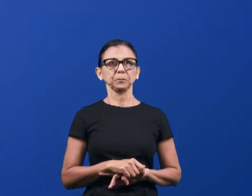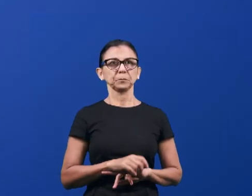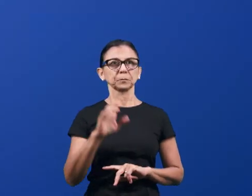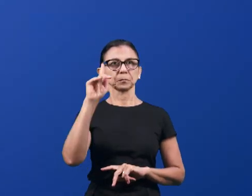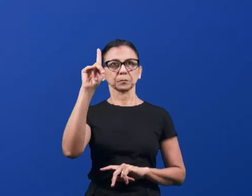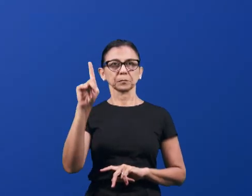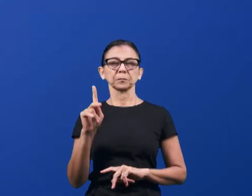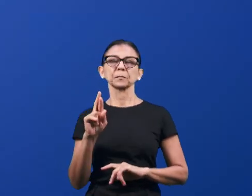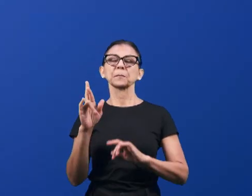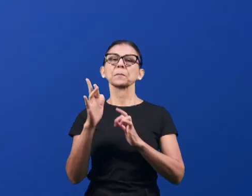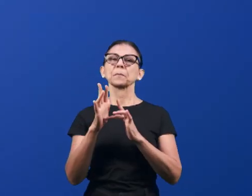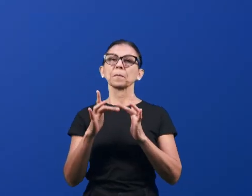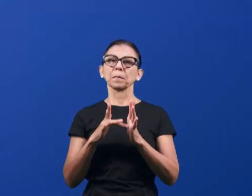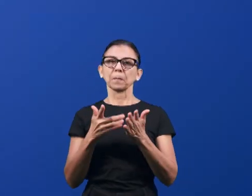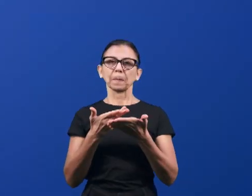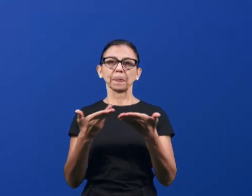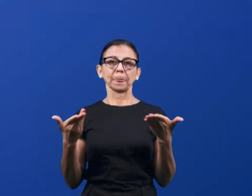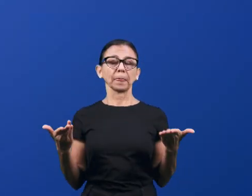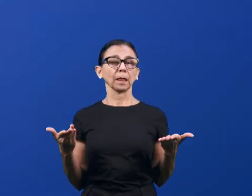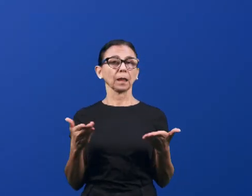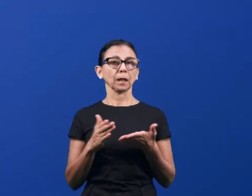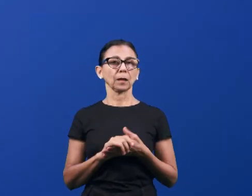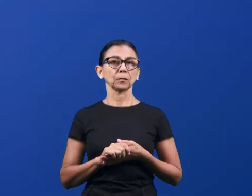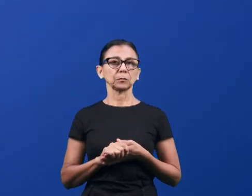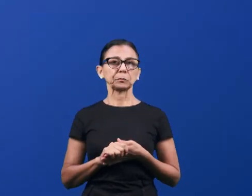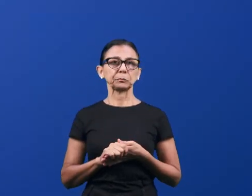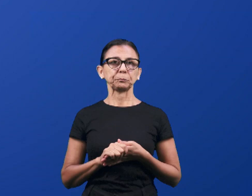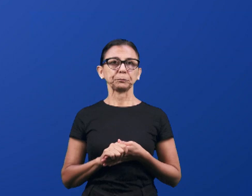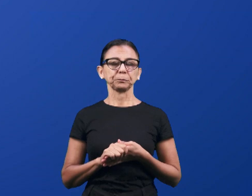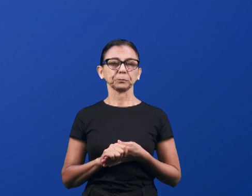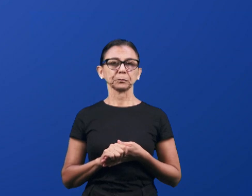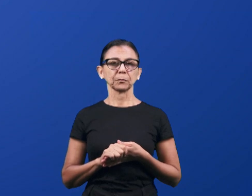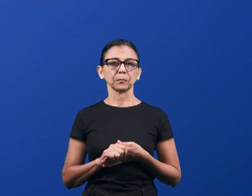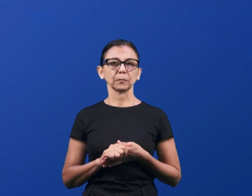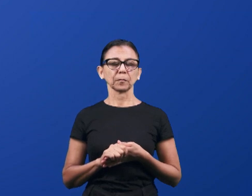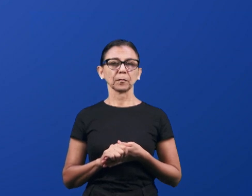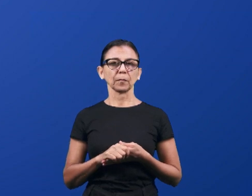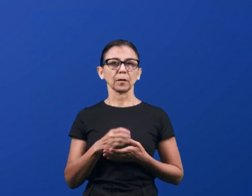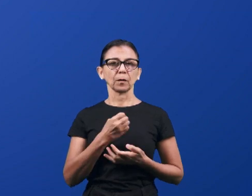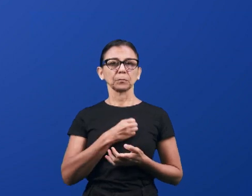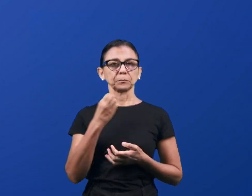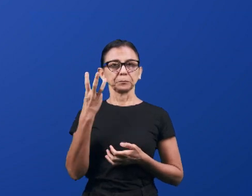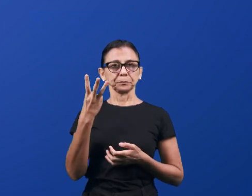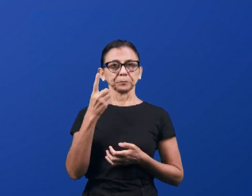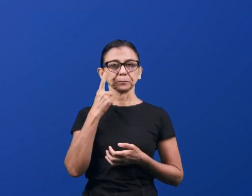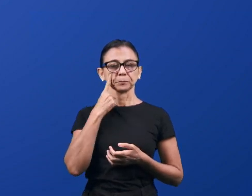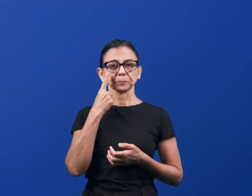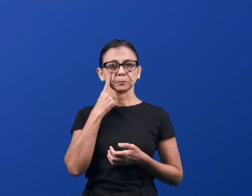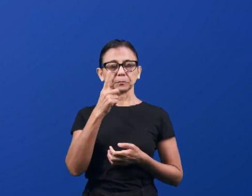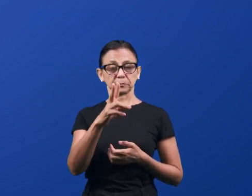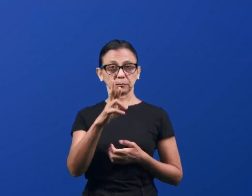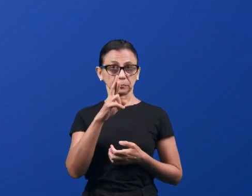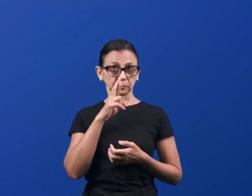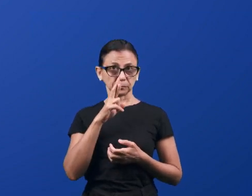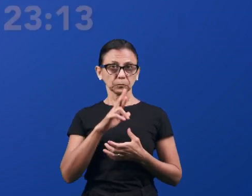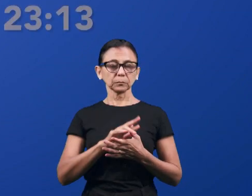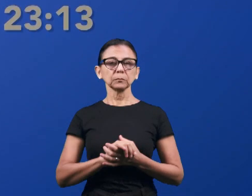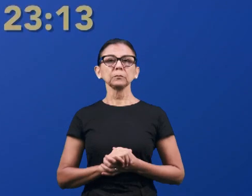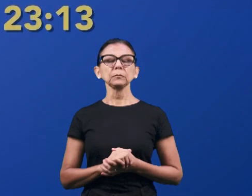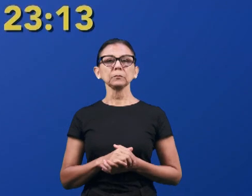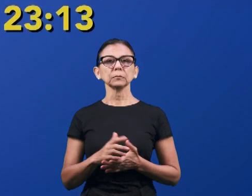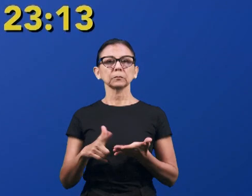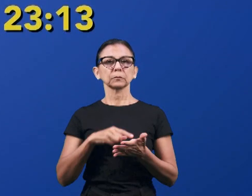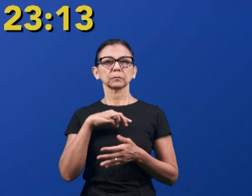La paix du Seigneur Jésus, mes frères, en répondant à la question numéro 3, nous vérifions dans le